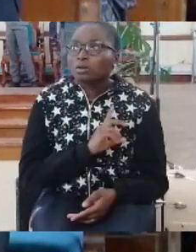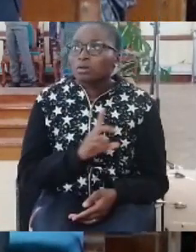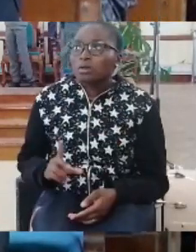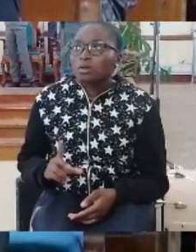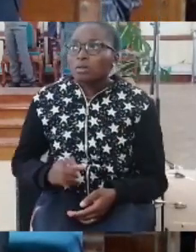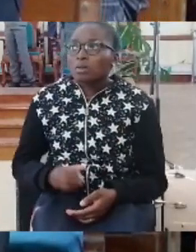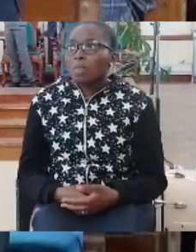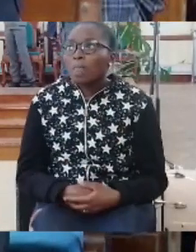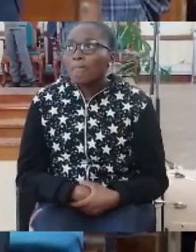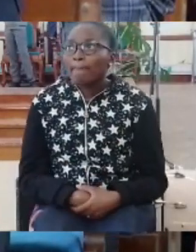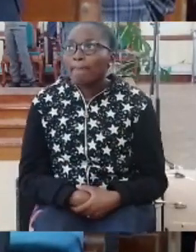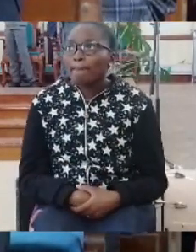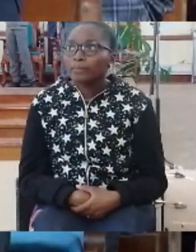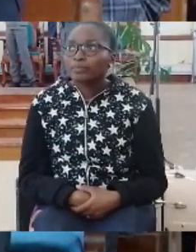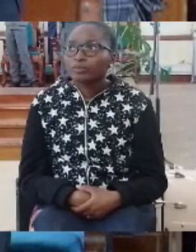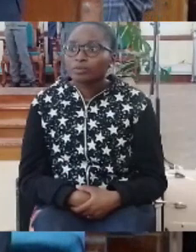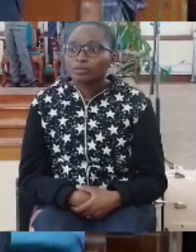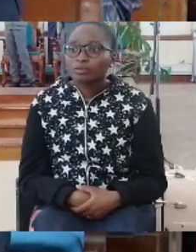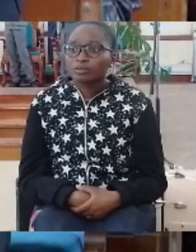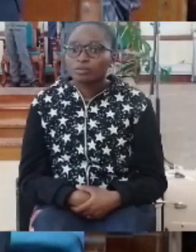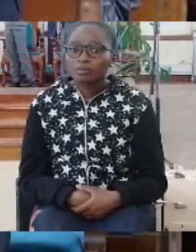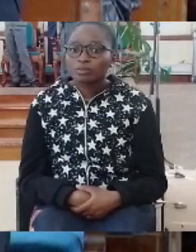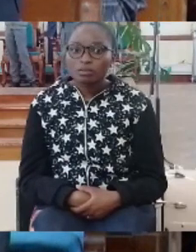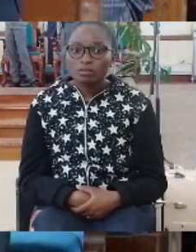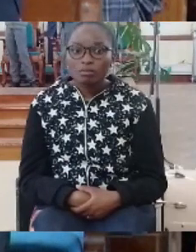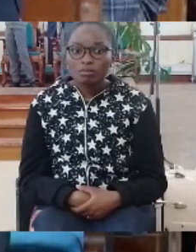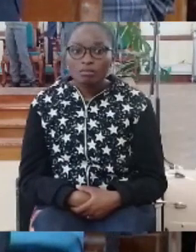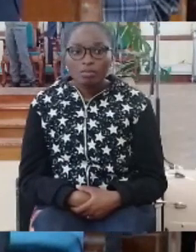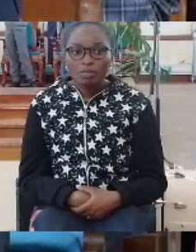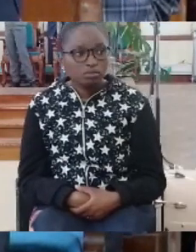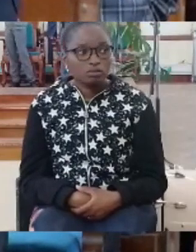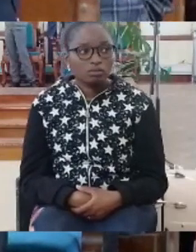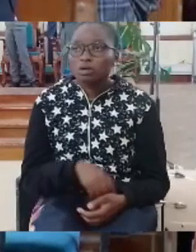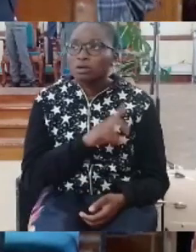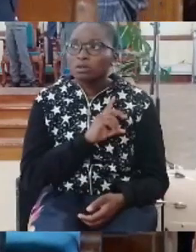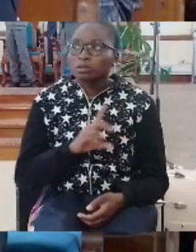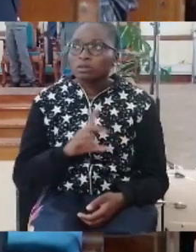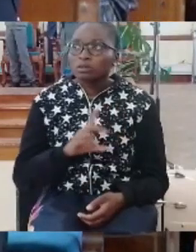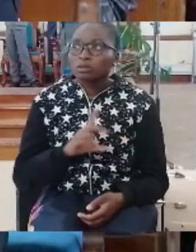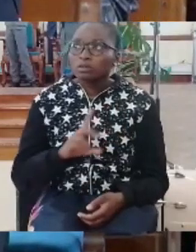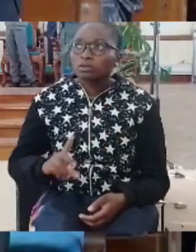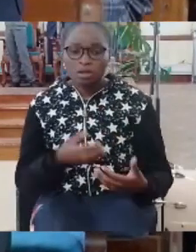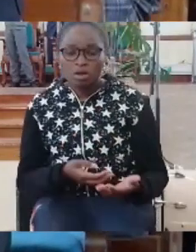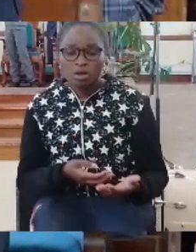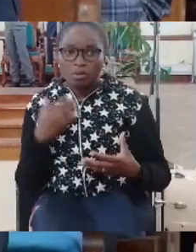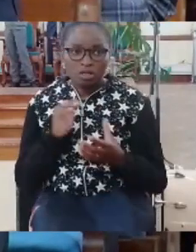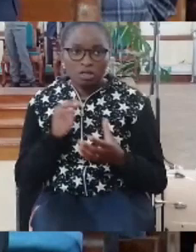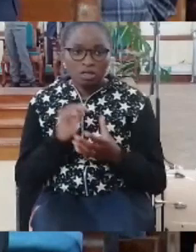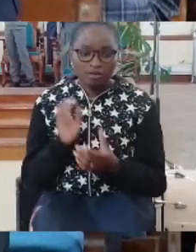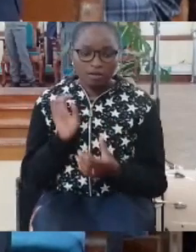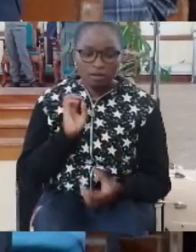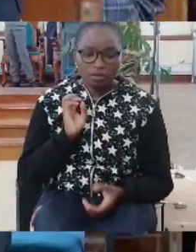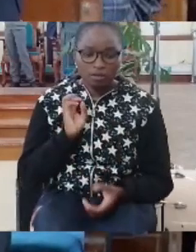tunyoherere. Ndukareke tutweke akuhumbekanio ne makobe. Mwathani weteki owito twawabararia na kuriwe. Na nigetha kuria